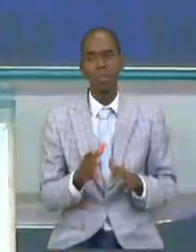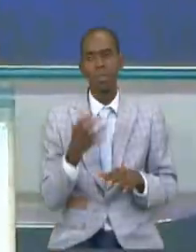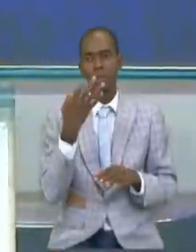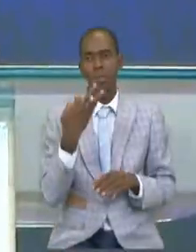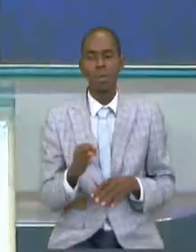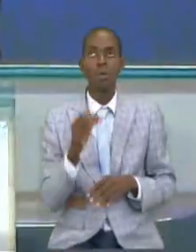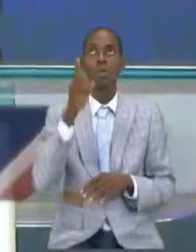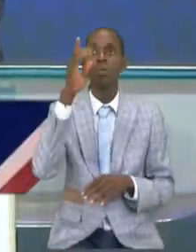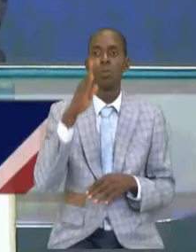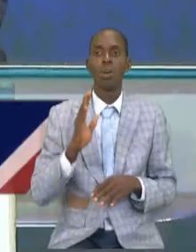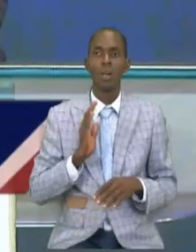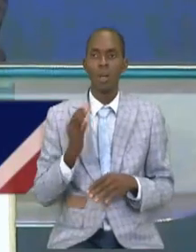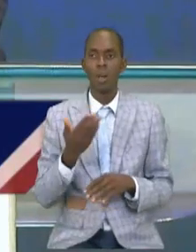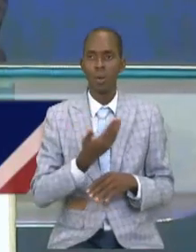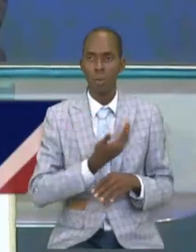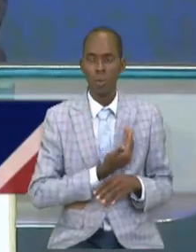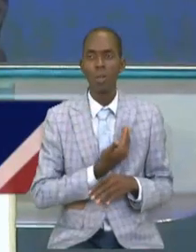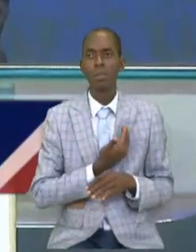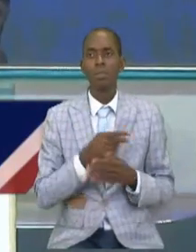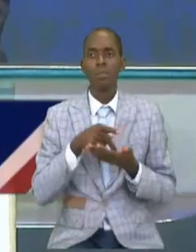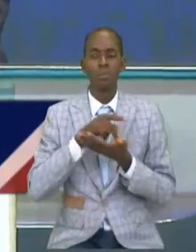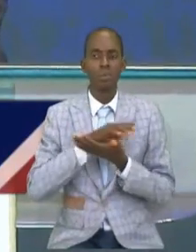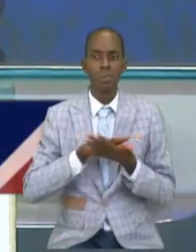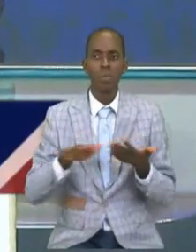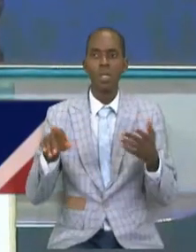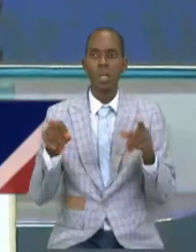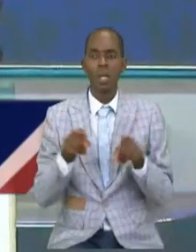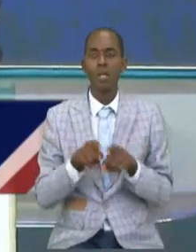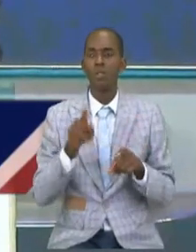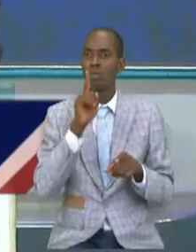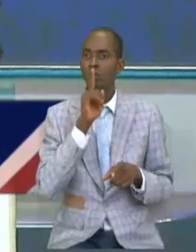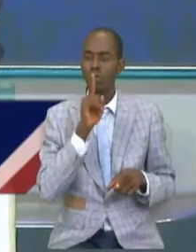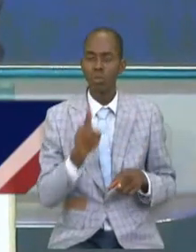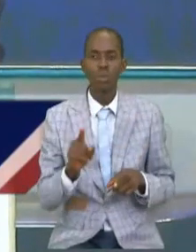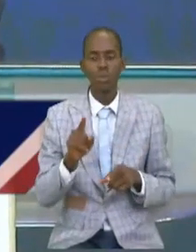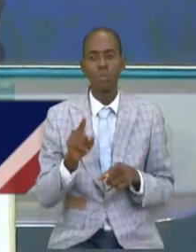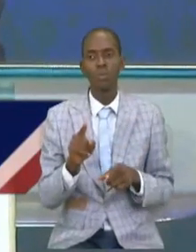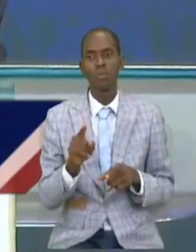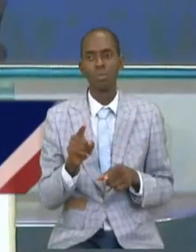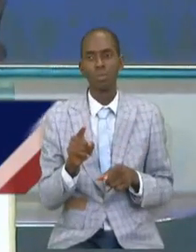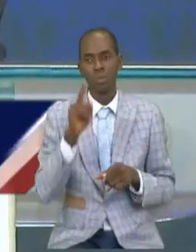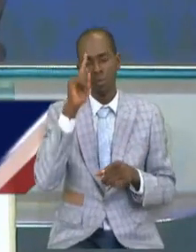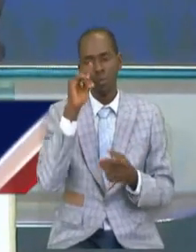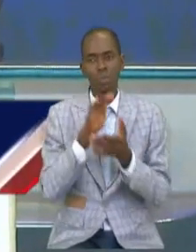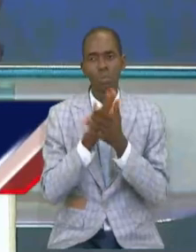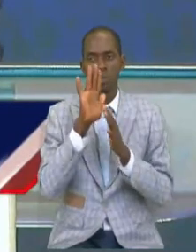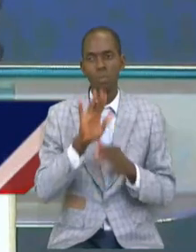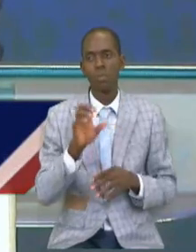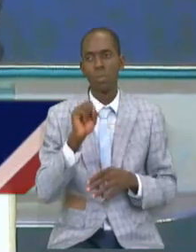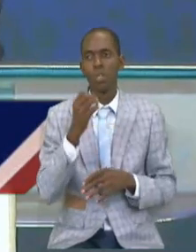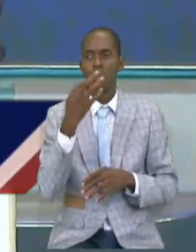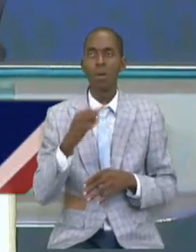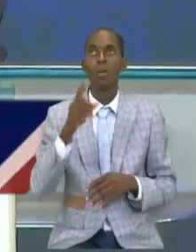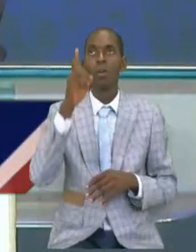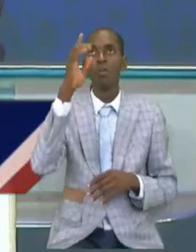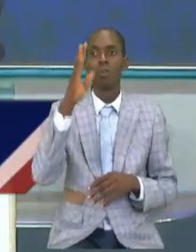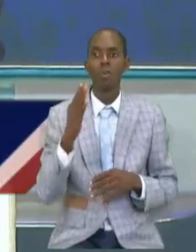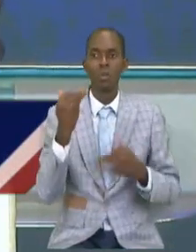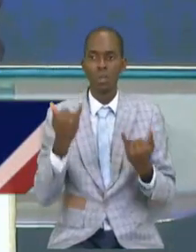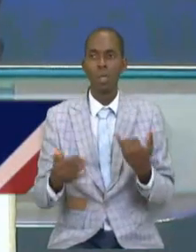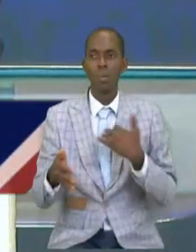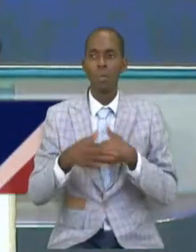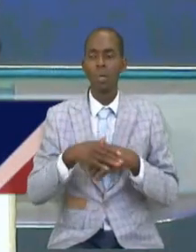Notre pureté en tant que de vrais saints de Dieu. Notre pureté en tant que de vrais saints de